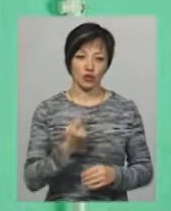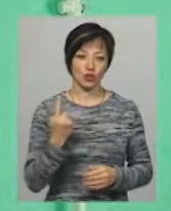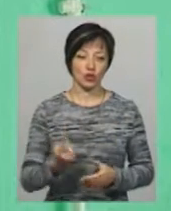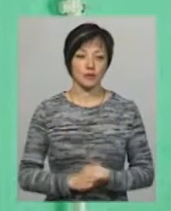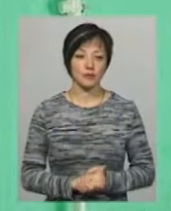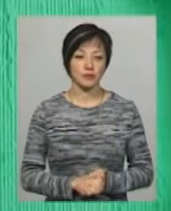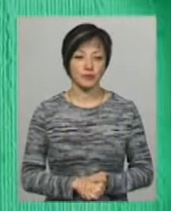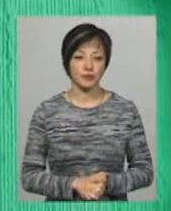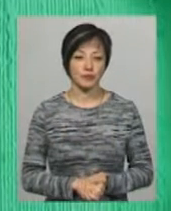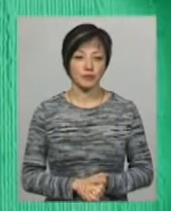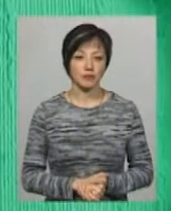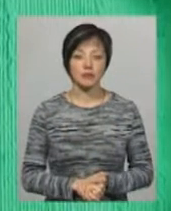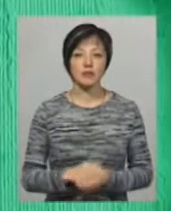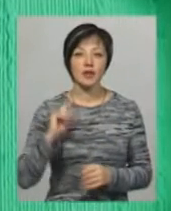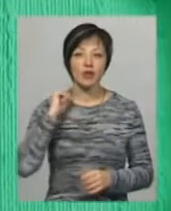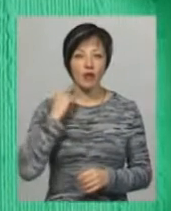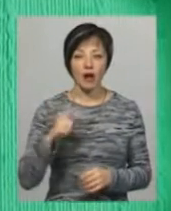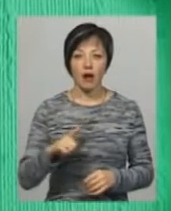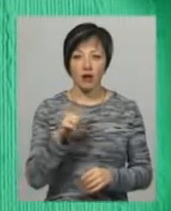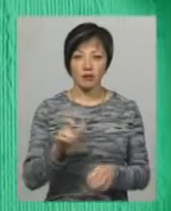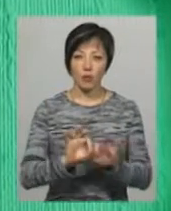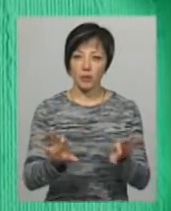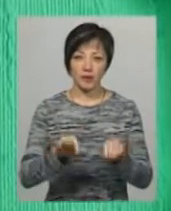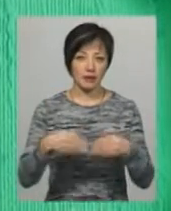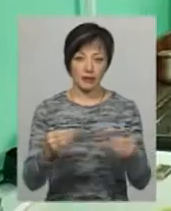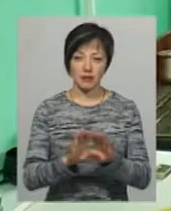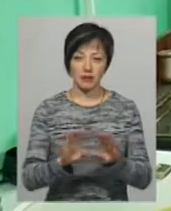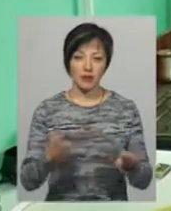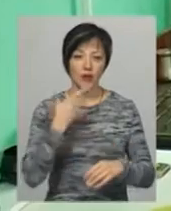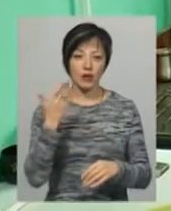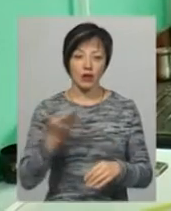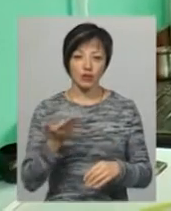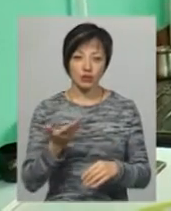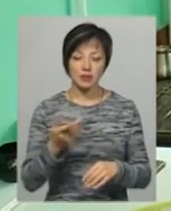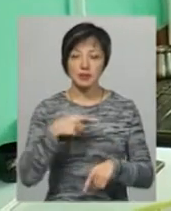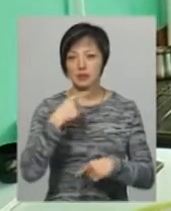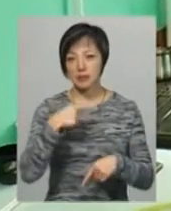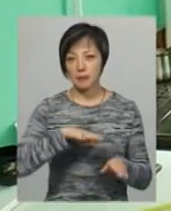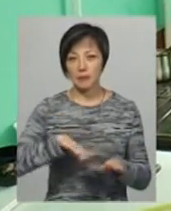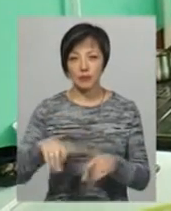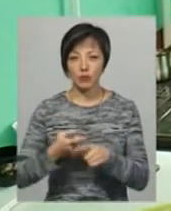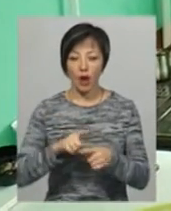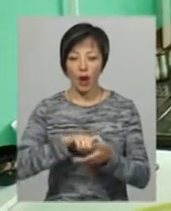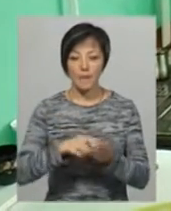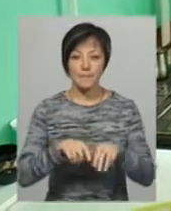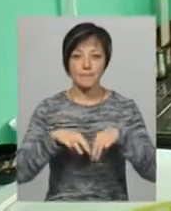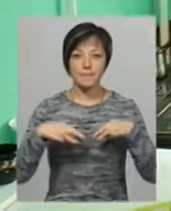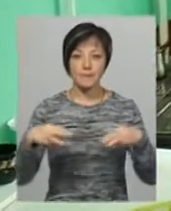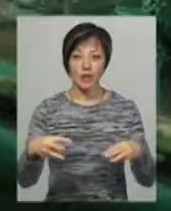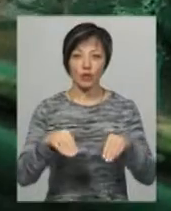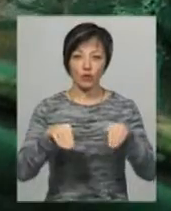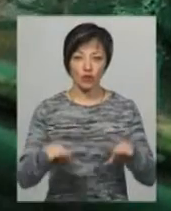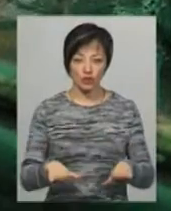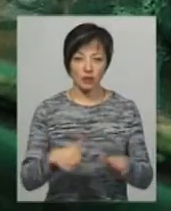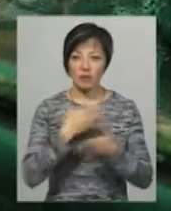доведеться ставити лічильник. У «Кіровоградгазі» коментарів не дали. Речниця Олена Нікітіна сказала, після того, як Кабмін ухвалив рішення,